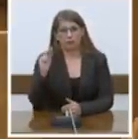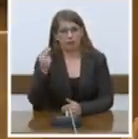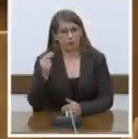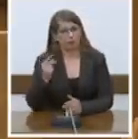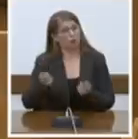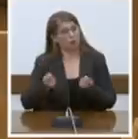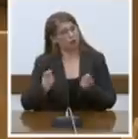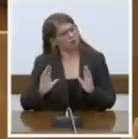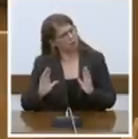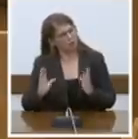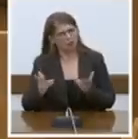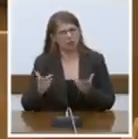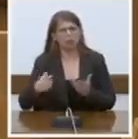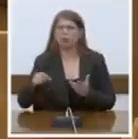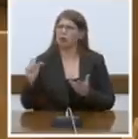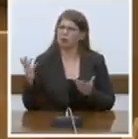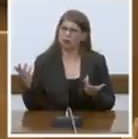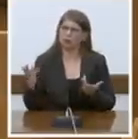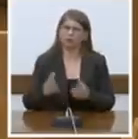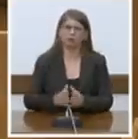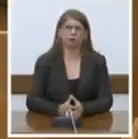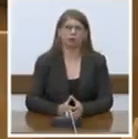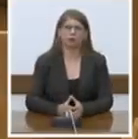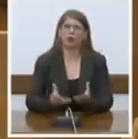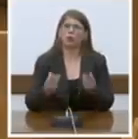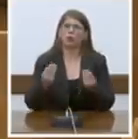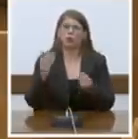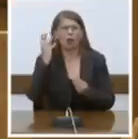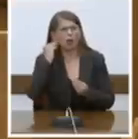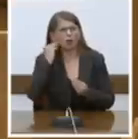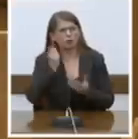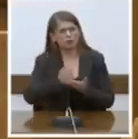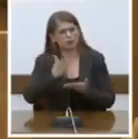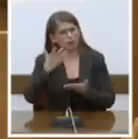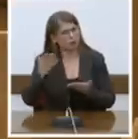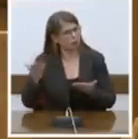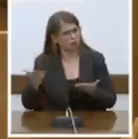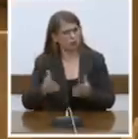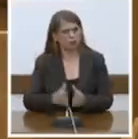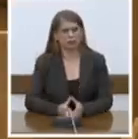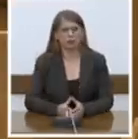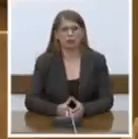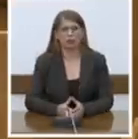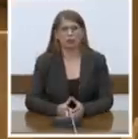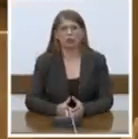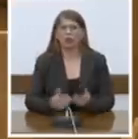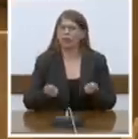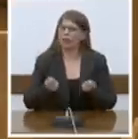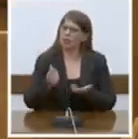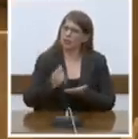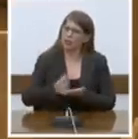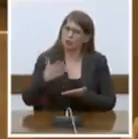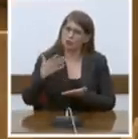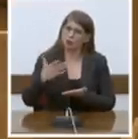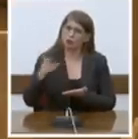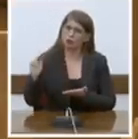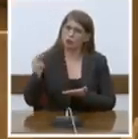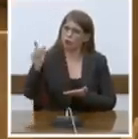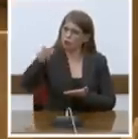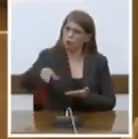όχι, κύριε Πρόεδρε, πολλά ακούσαμε για τις αξιολογήσεις, θα γίνεται και μία αξιολόγηση των